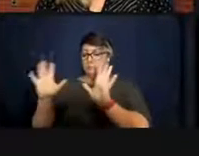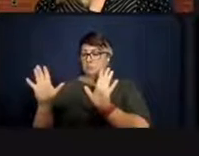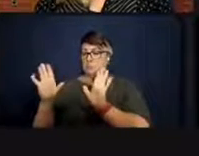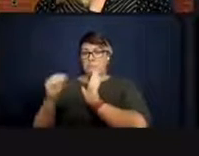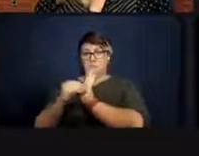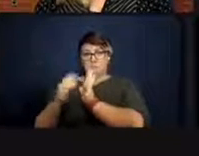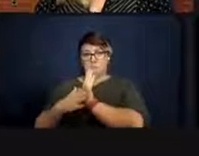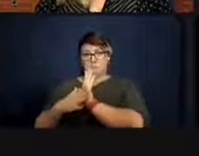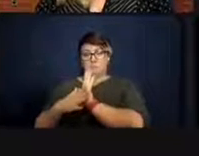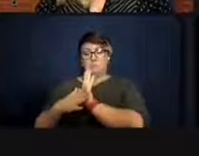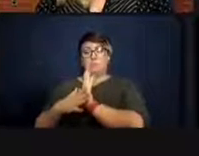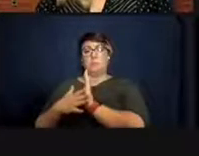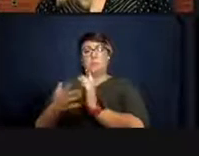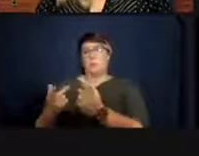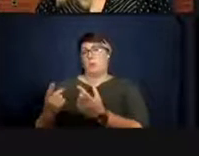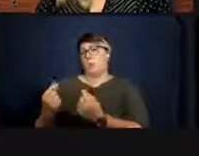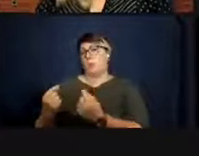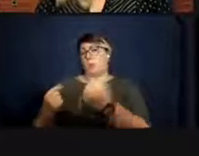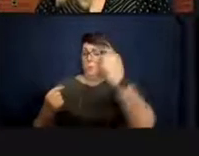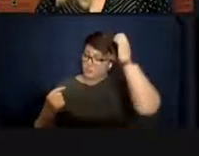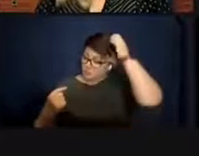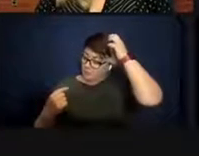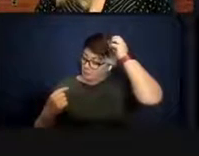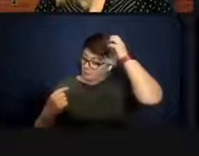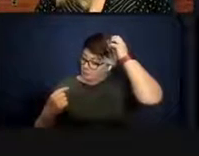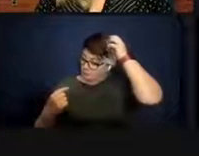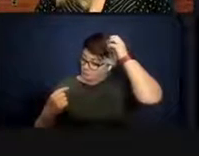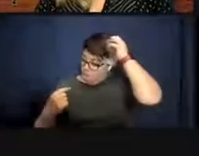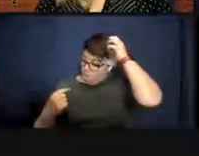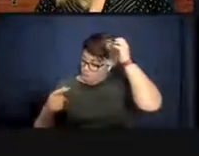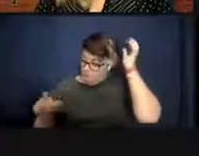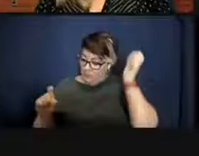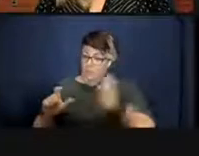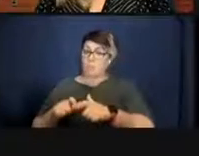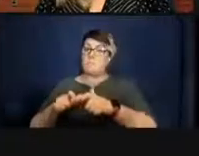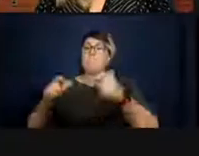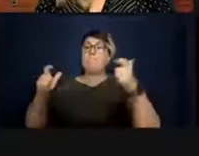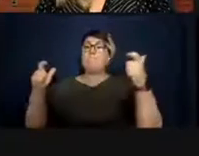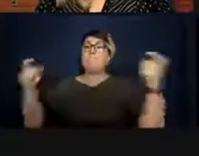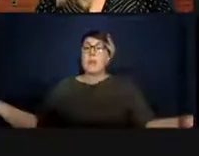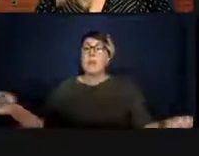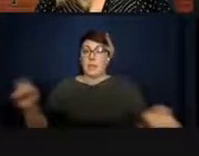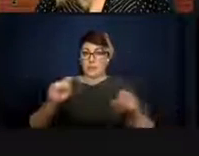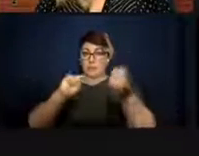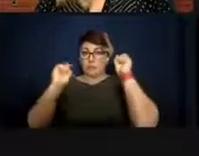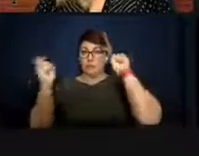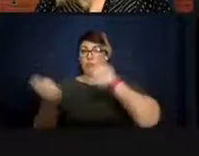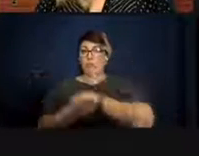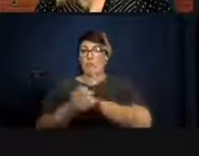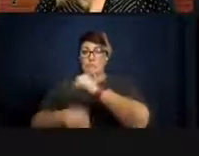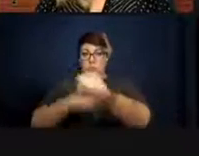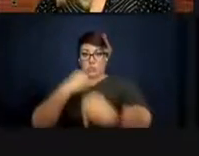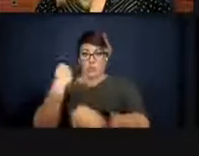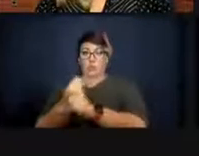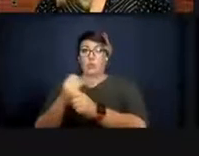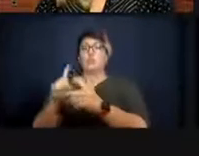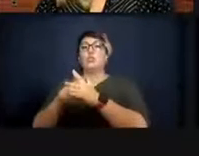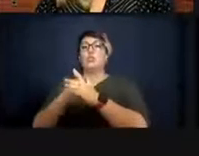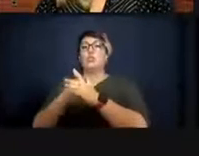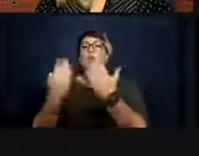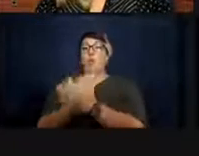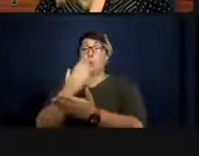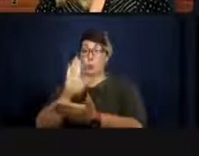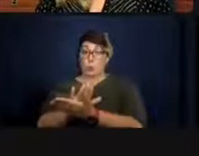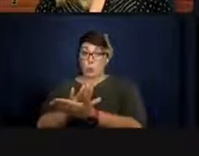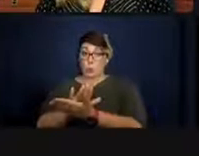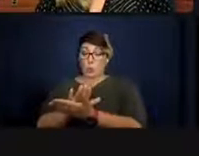نحن سنقدمها لكم هي السنوات الانتقالية المهمة، أي لدى